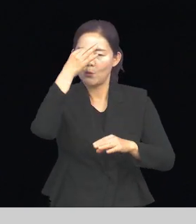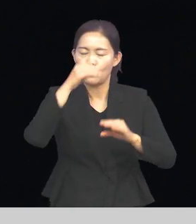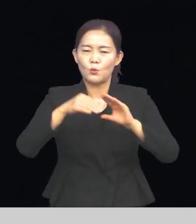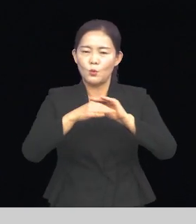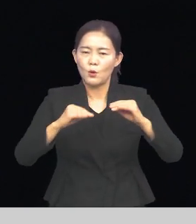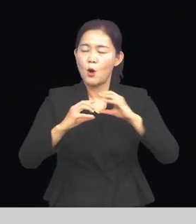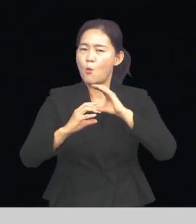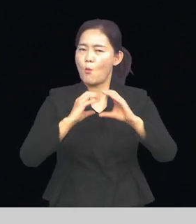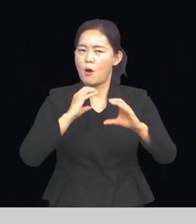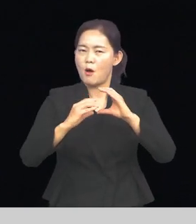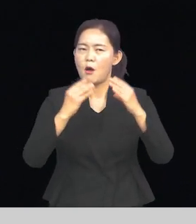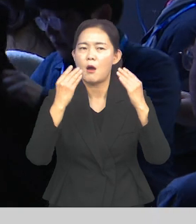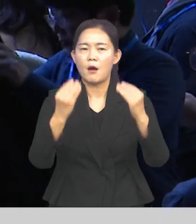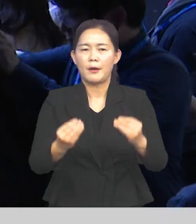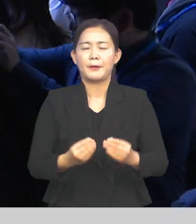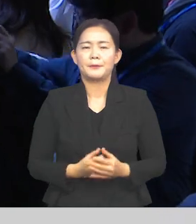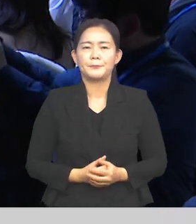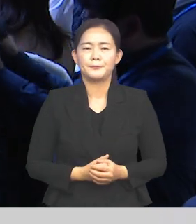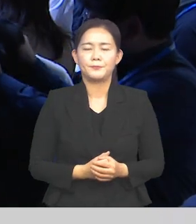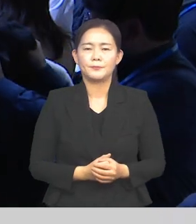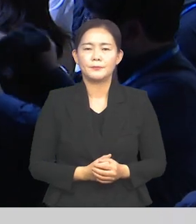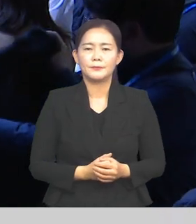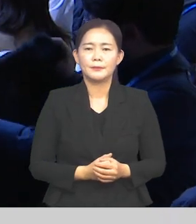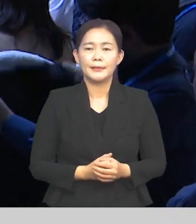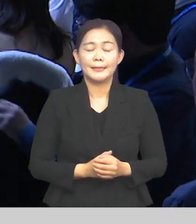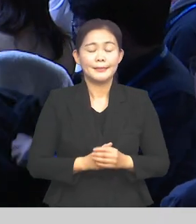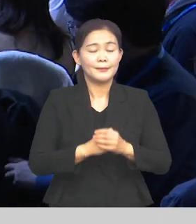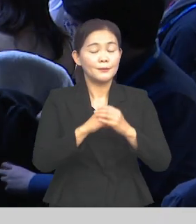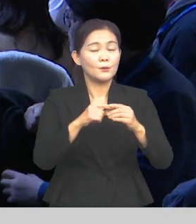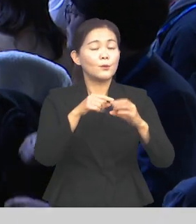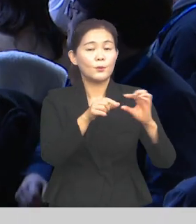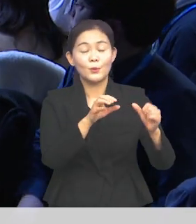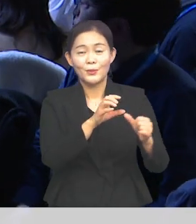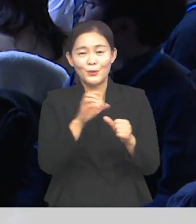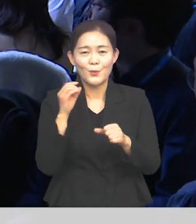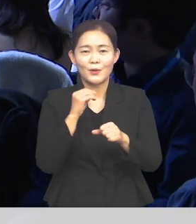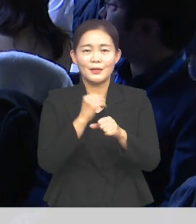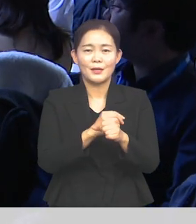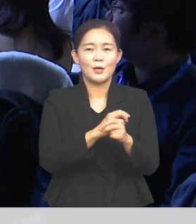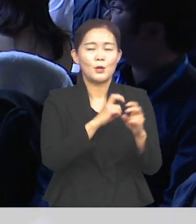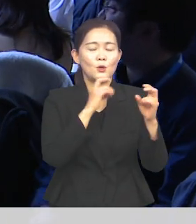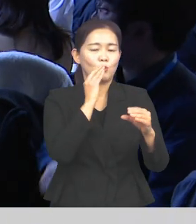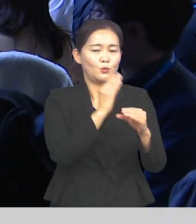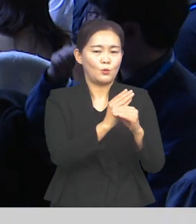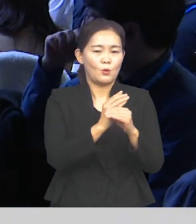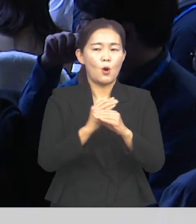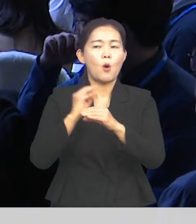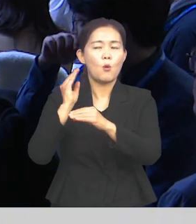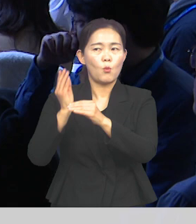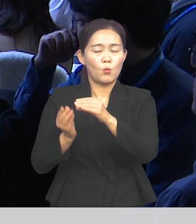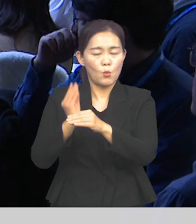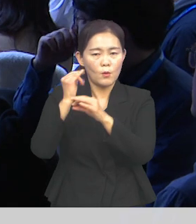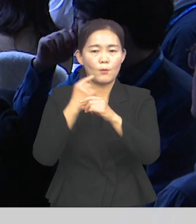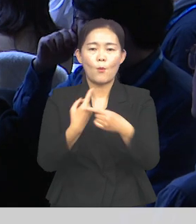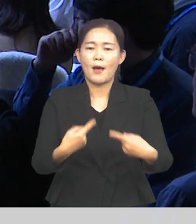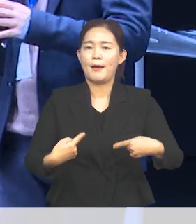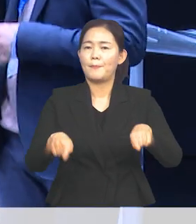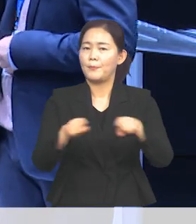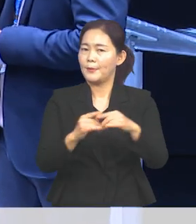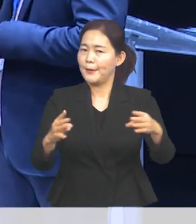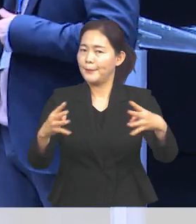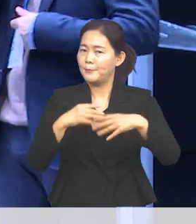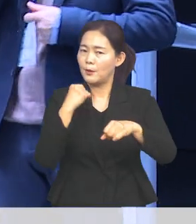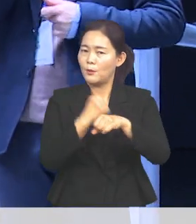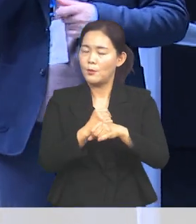기술적 논의를 하는 시간이 마련됐습니다. 시는 이 세미나를 통해 중소기업과 중견기업의 협력관계 구축을 지원하고